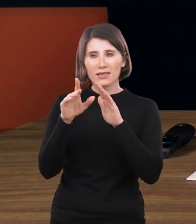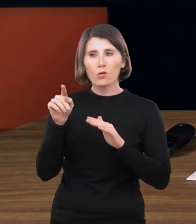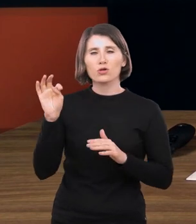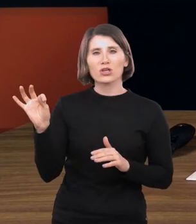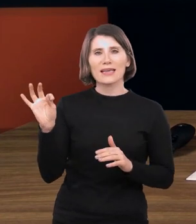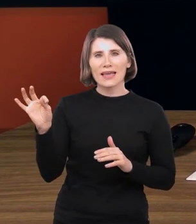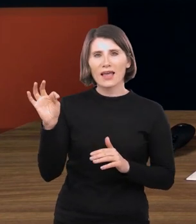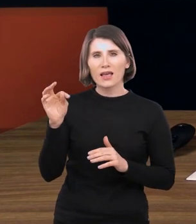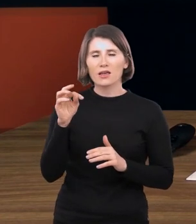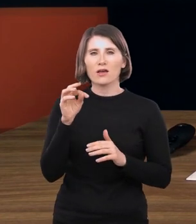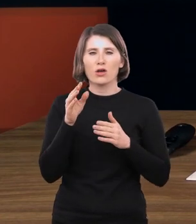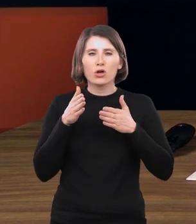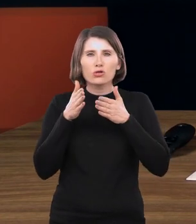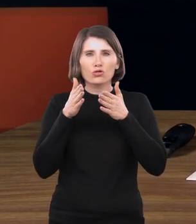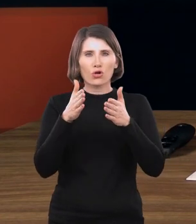jest